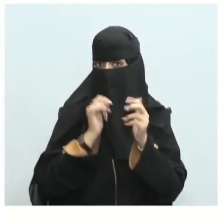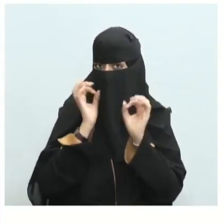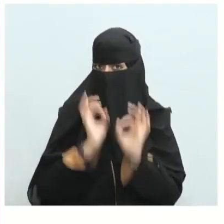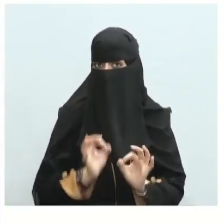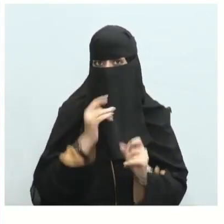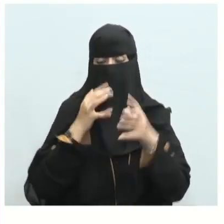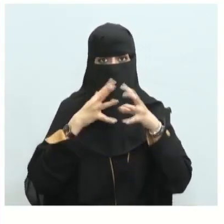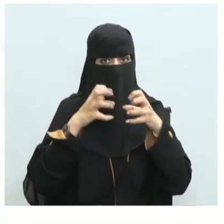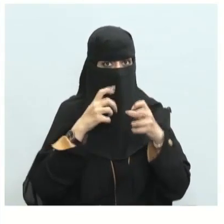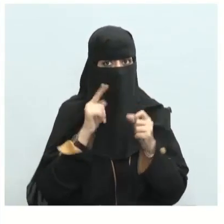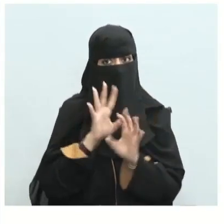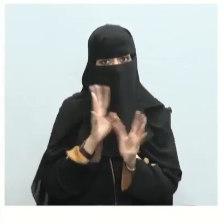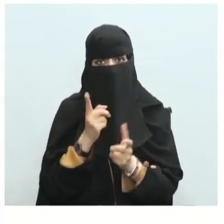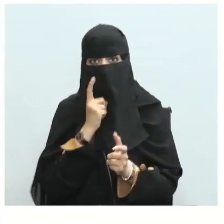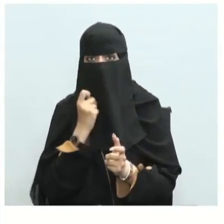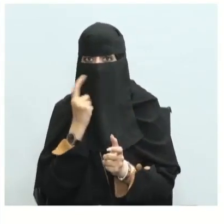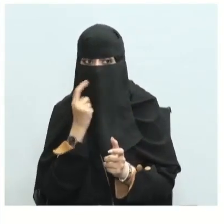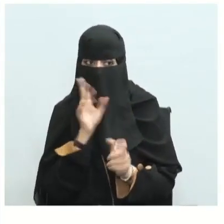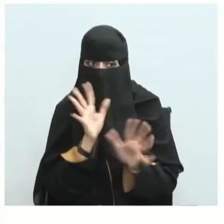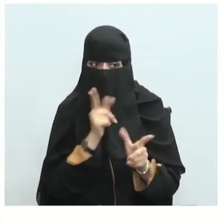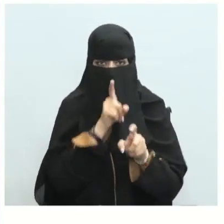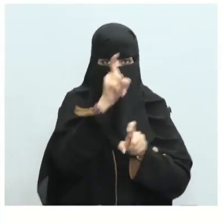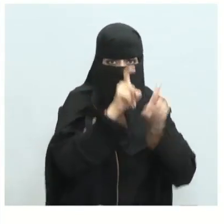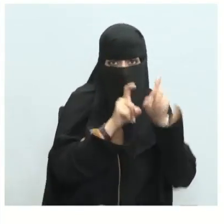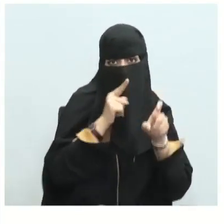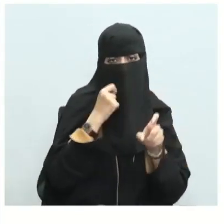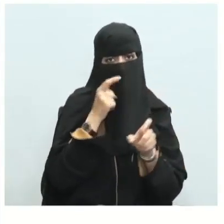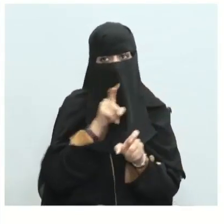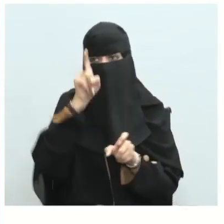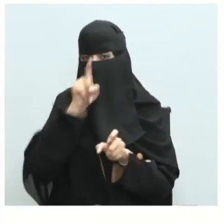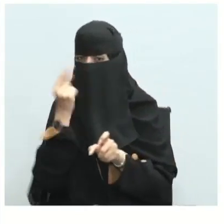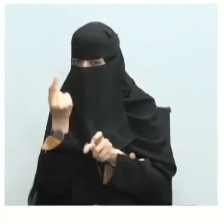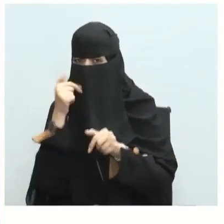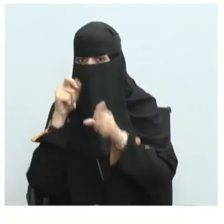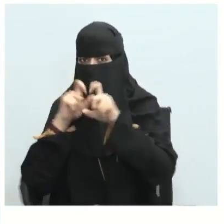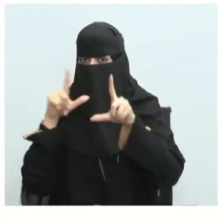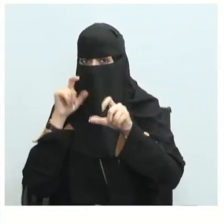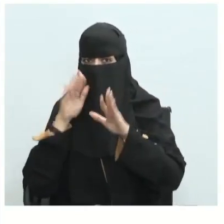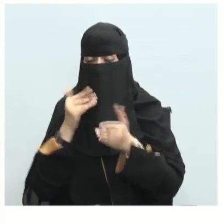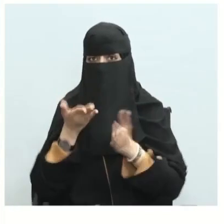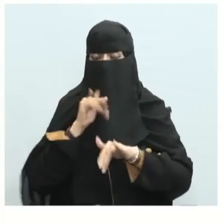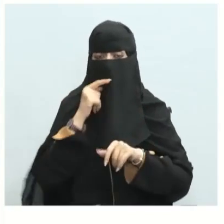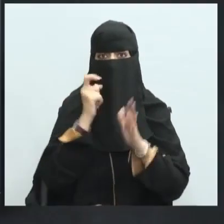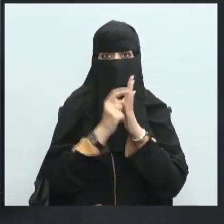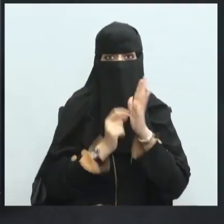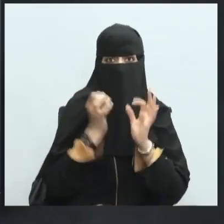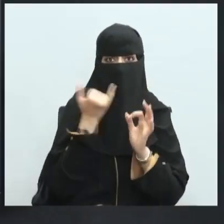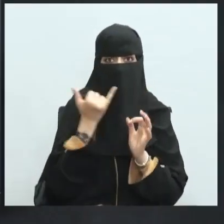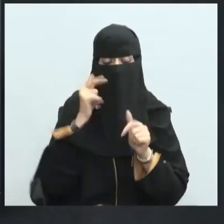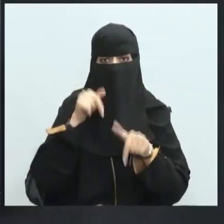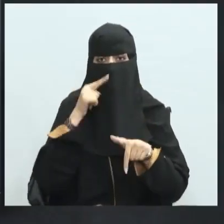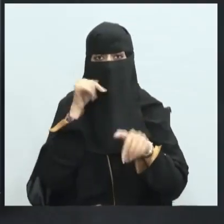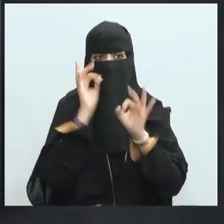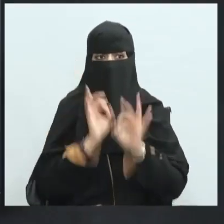حال لم تعرف او لم تفهم شيئا وهذه من النقاط المهمه جدا ان تتبع